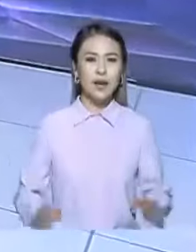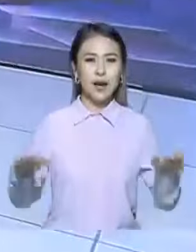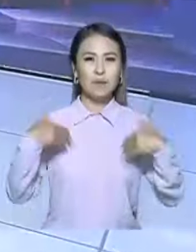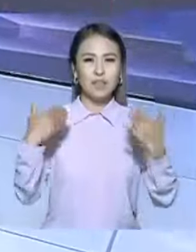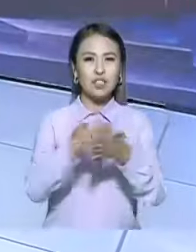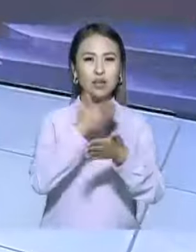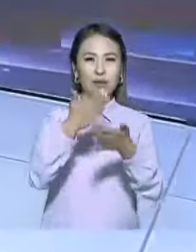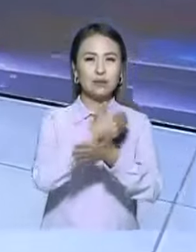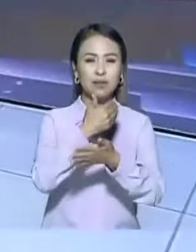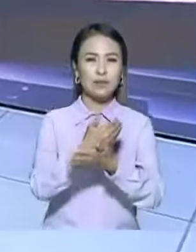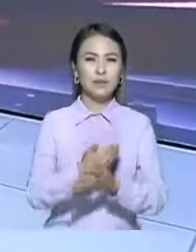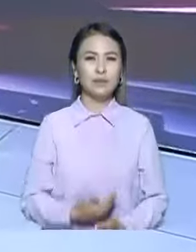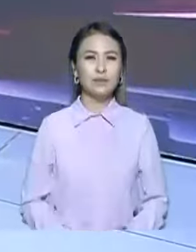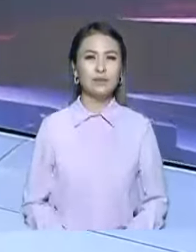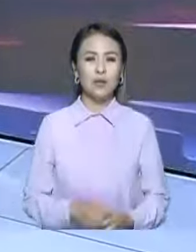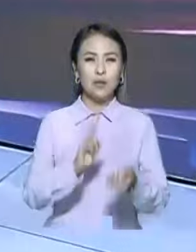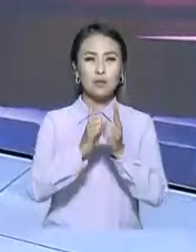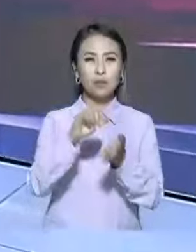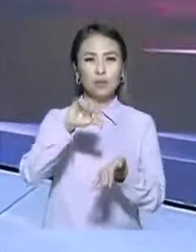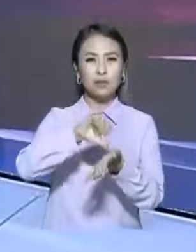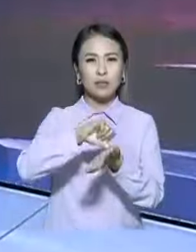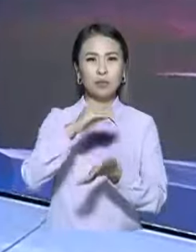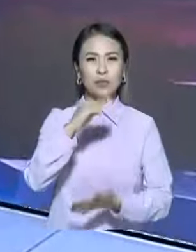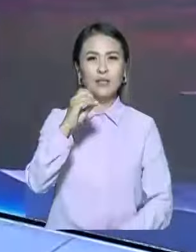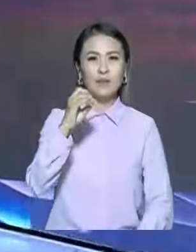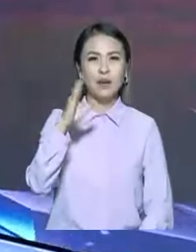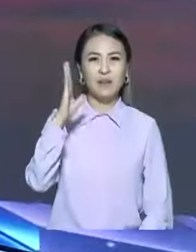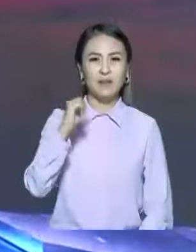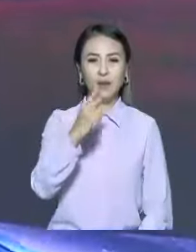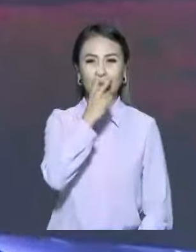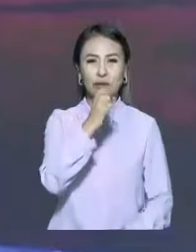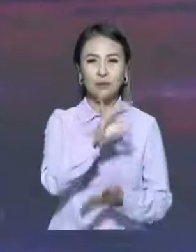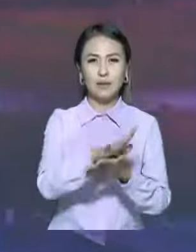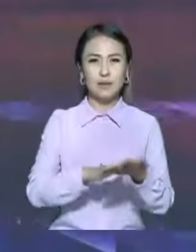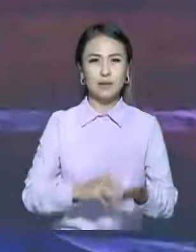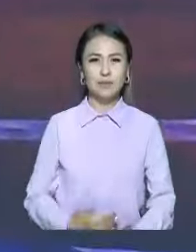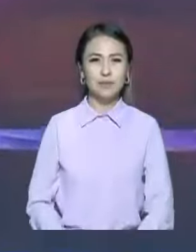Сіздер керде жаңақтар студияда Мөлдір Доспаева, Сурда Удармада Жанбота Сарсенбаева. Алда көретіндеріміз.